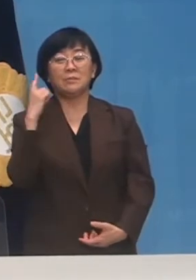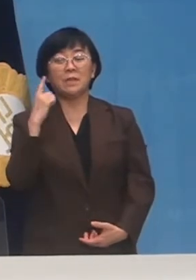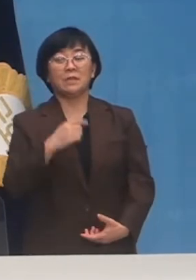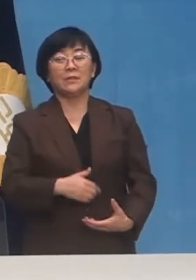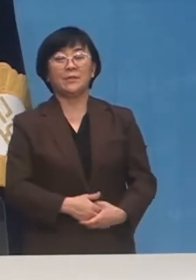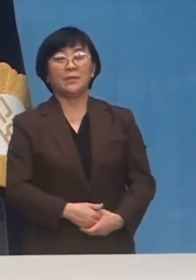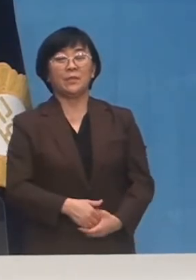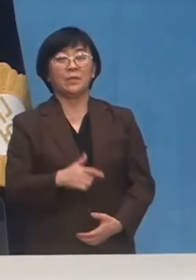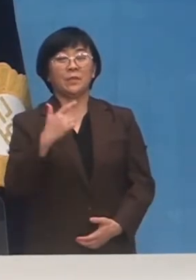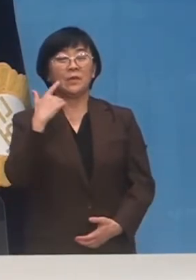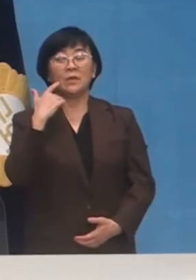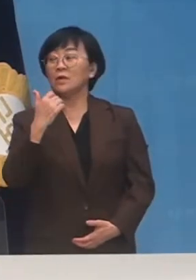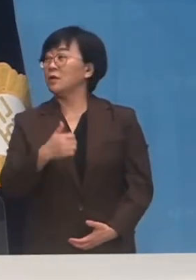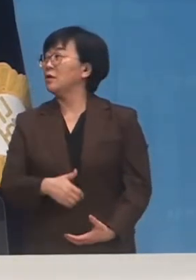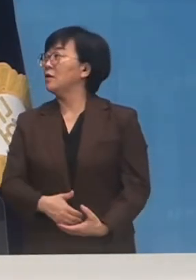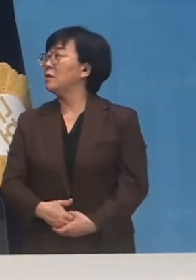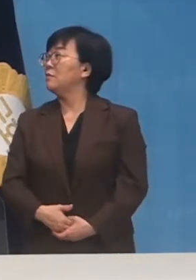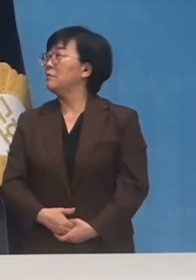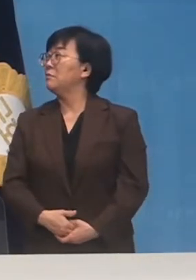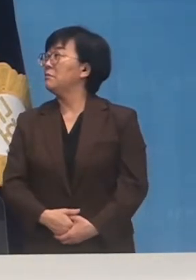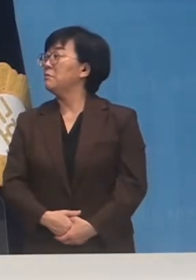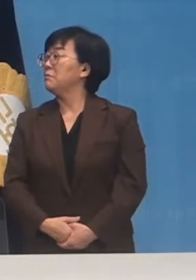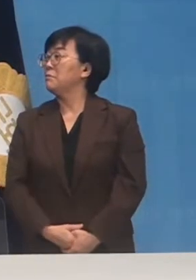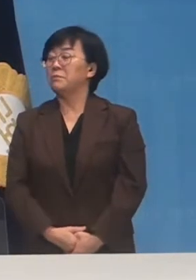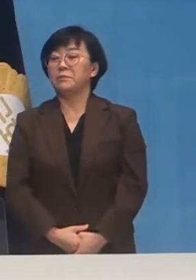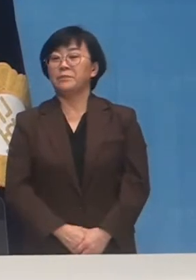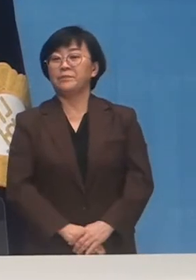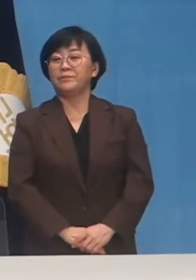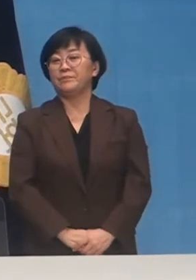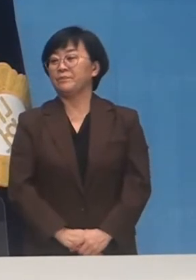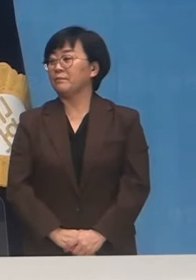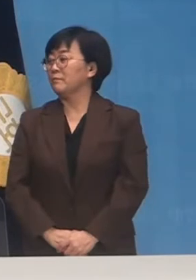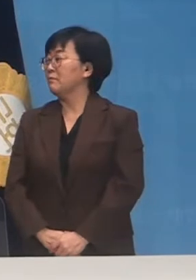김종주 목사입니다. 마스크 쓰셔야 돼요. 마스크 쓰셔야 돼요.